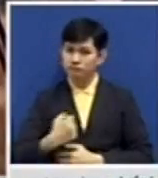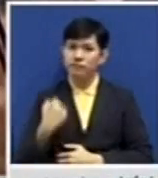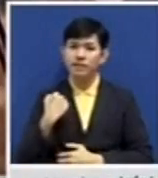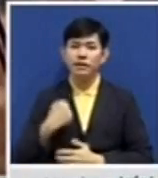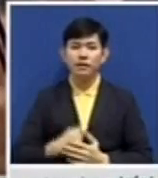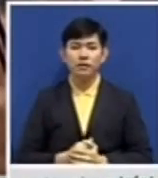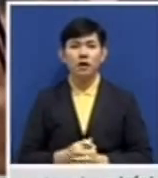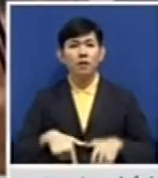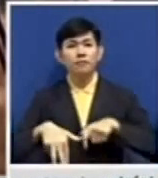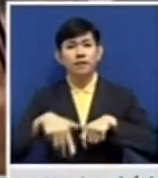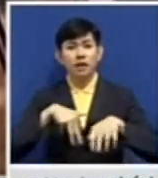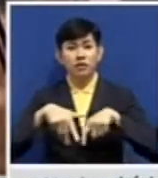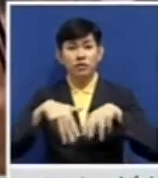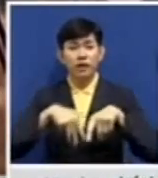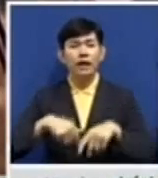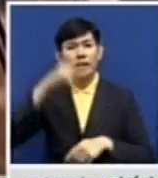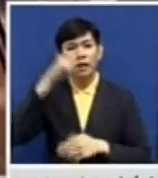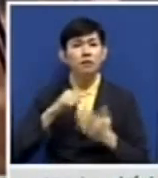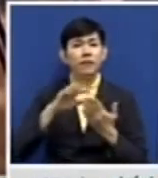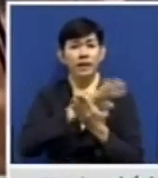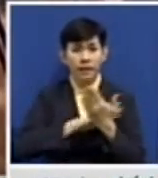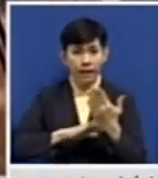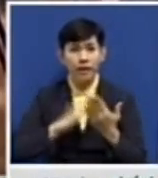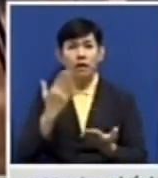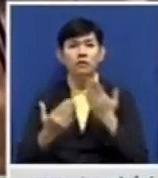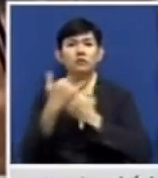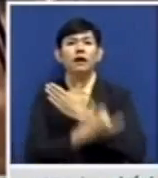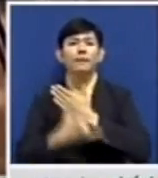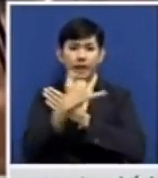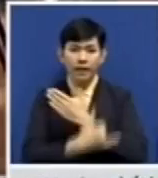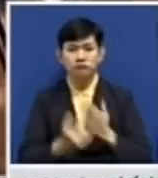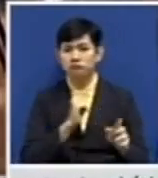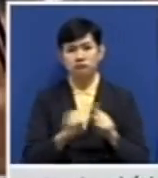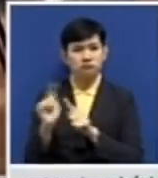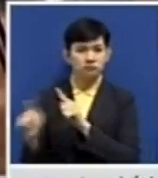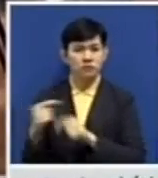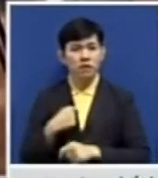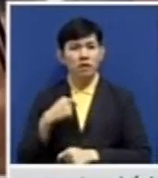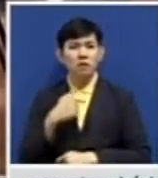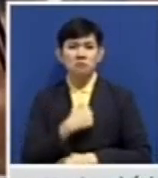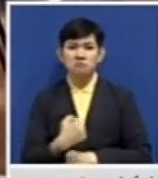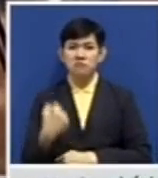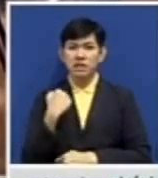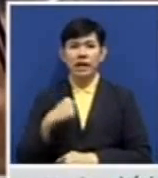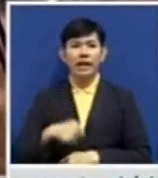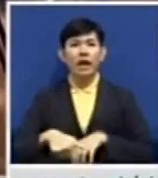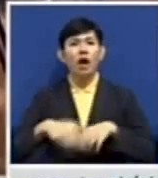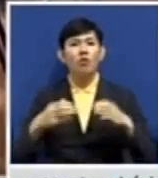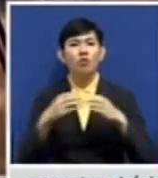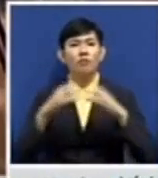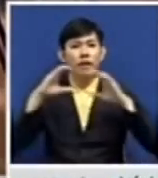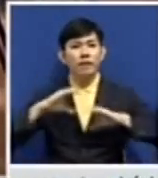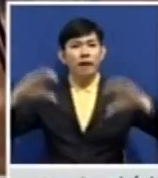าประชาทั้งชนทั้งคนไทยและคนต่างชาตินั่นแหละไม่ได้ให้ความเชื่อมั่นรัฐบาลชุดนี้เล